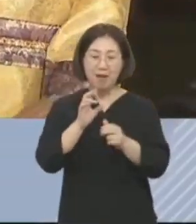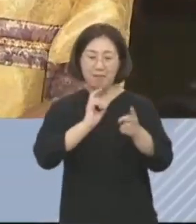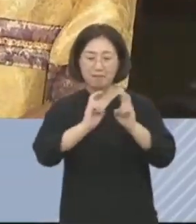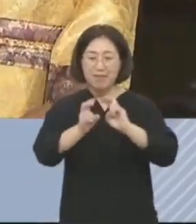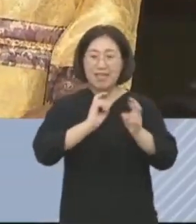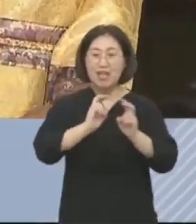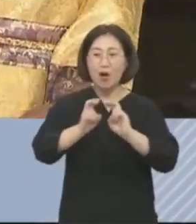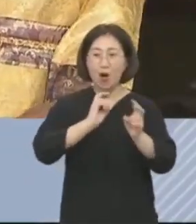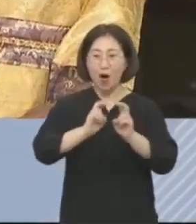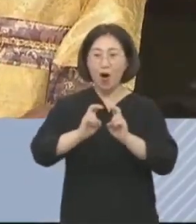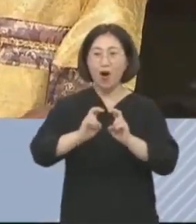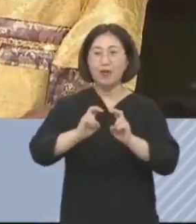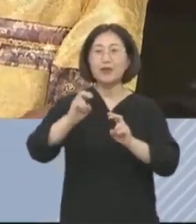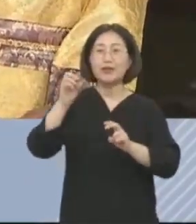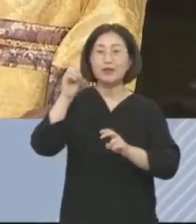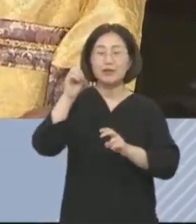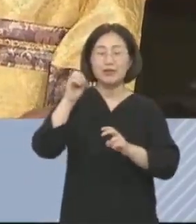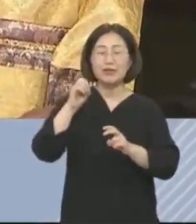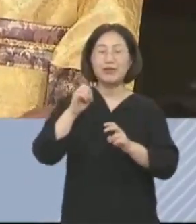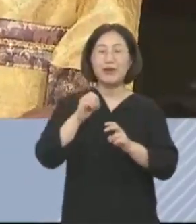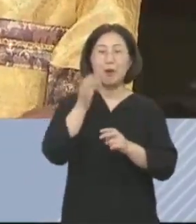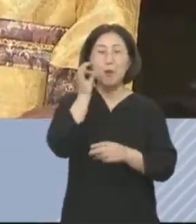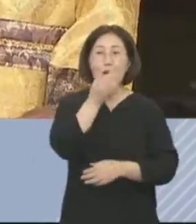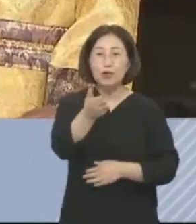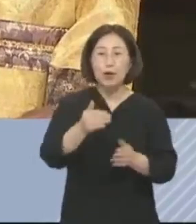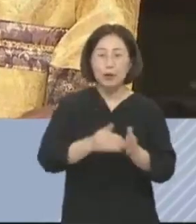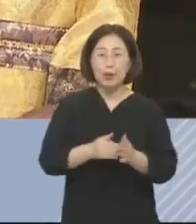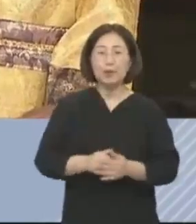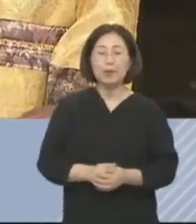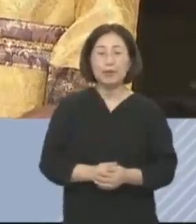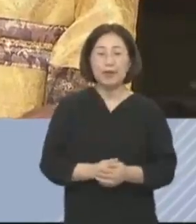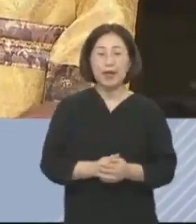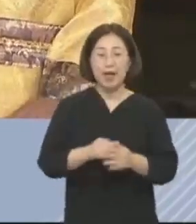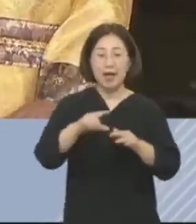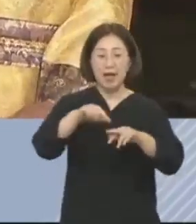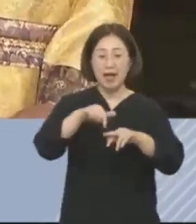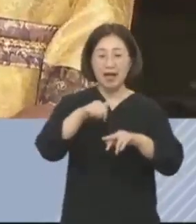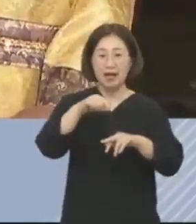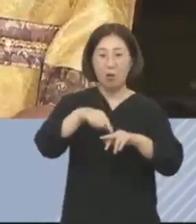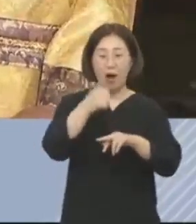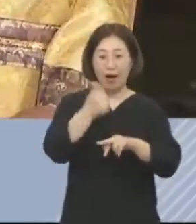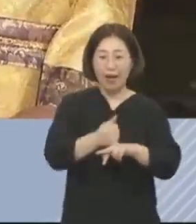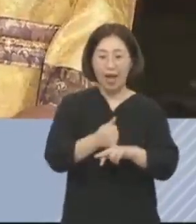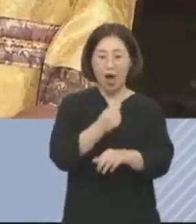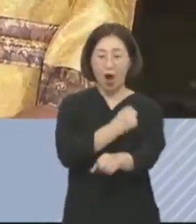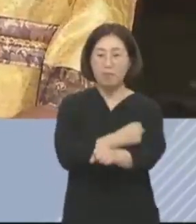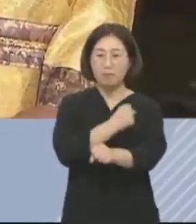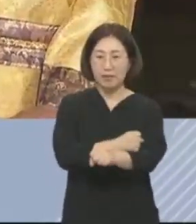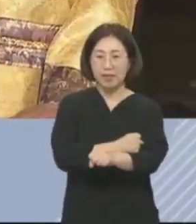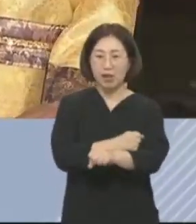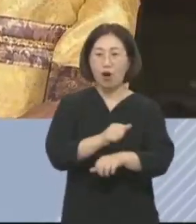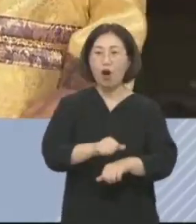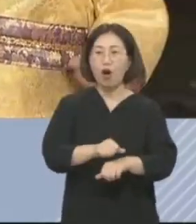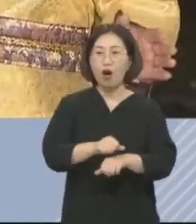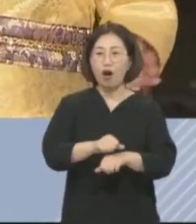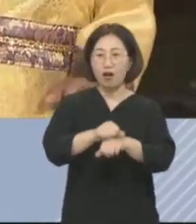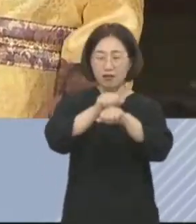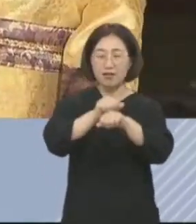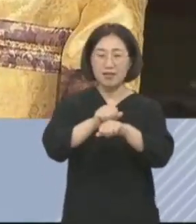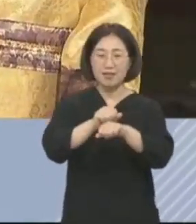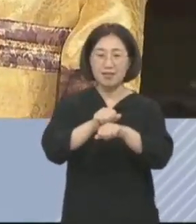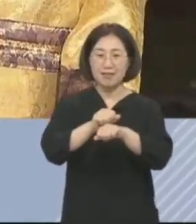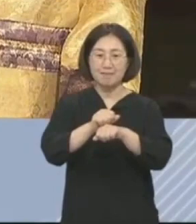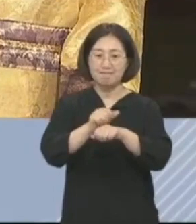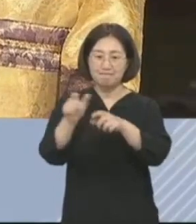멀티미디어쇼를 준비했습니다. 그리고 또 백제 성황의 업적과 또 백제군의 출정식을 재구성해서 크게